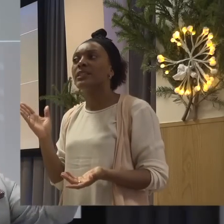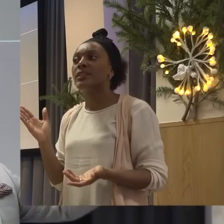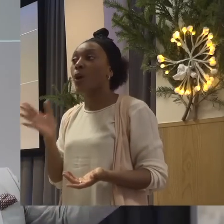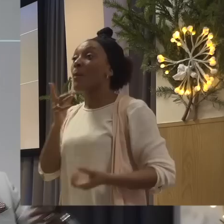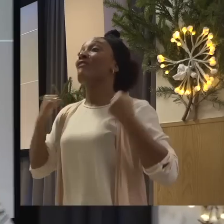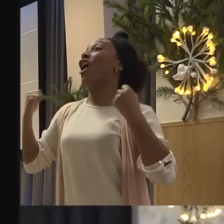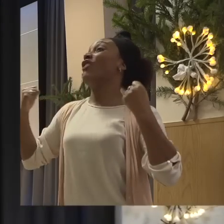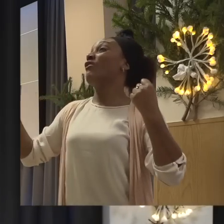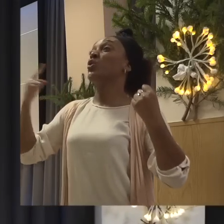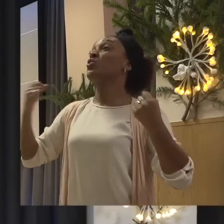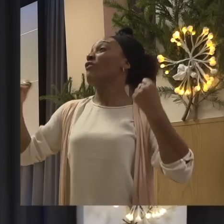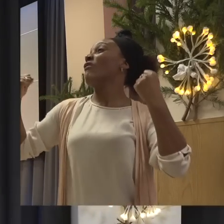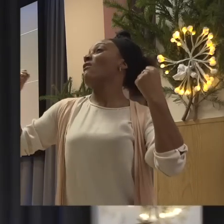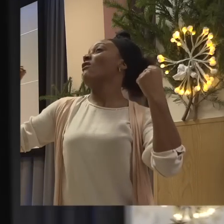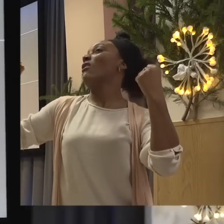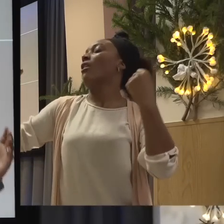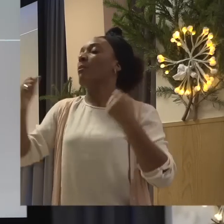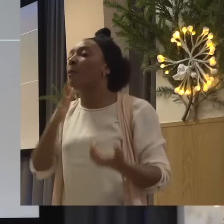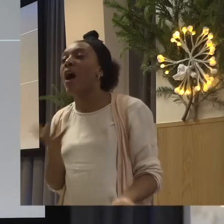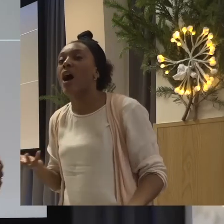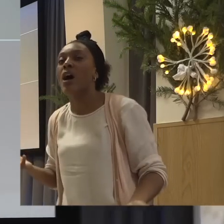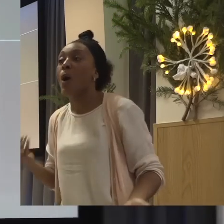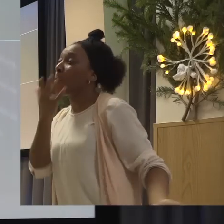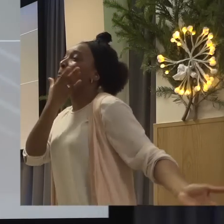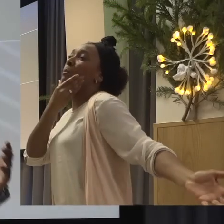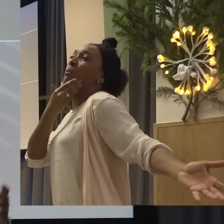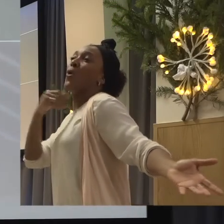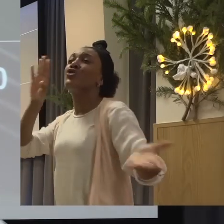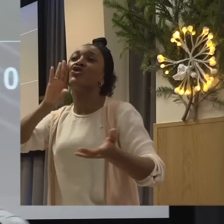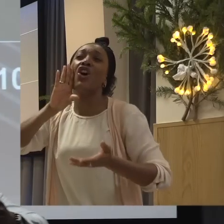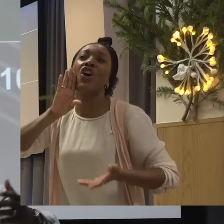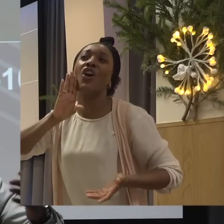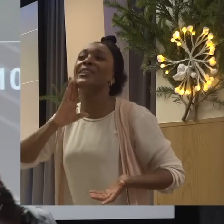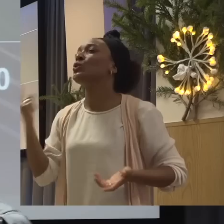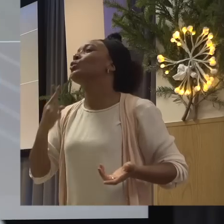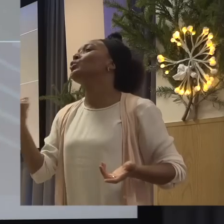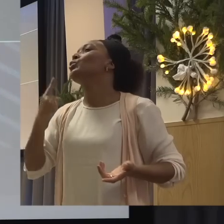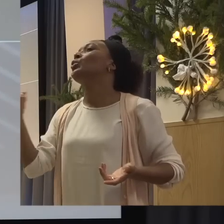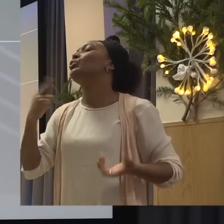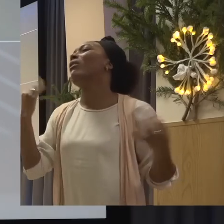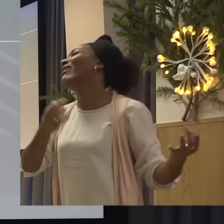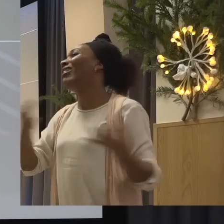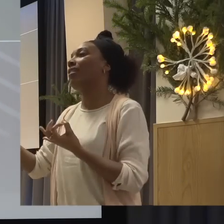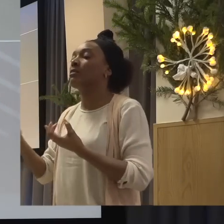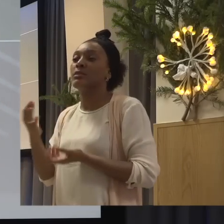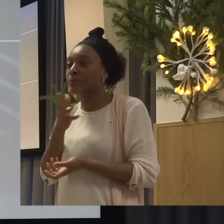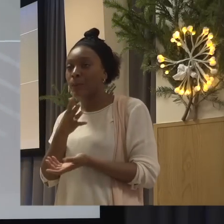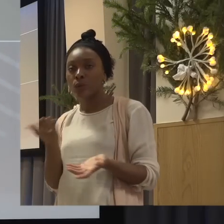que forts. Nous ne pouvons pas être que glorieux, que beaux, que gentils. Il y a aussi cette part